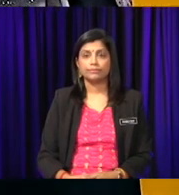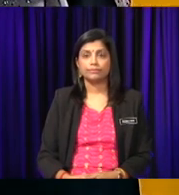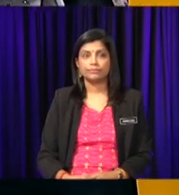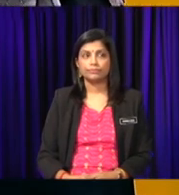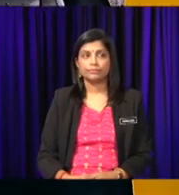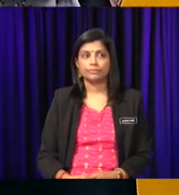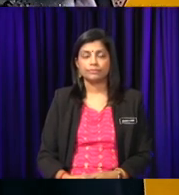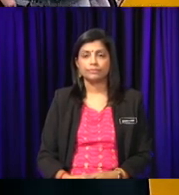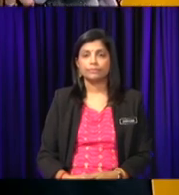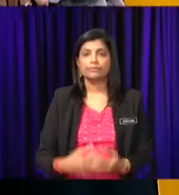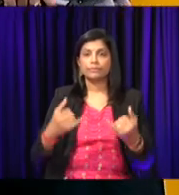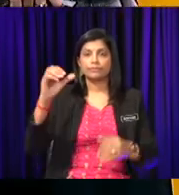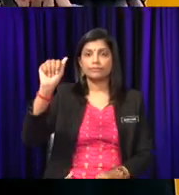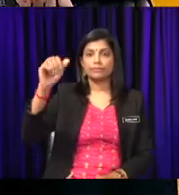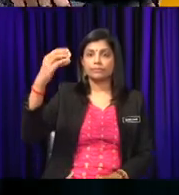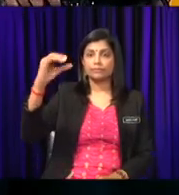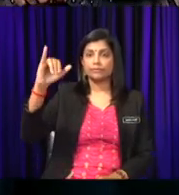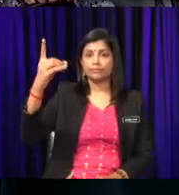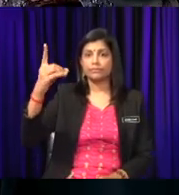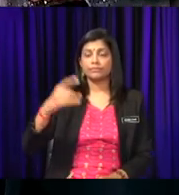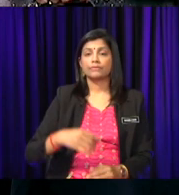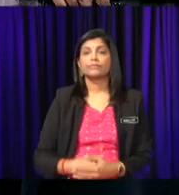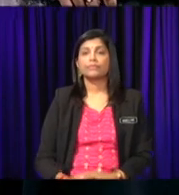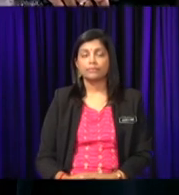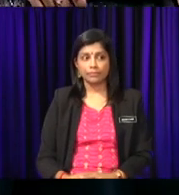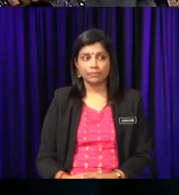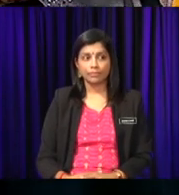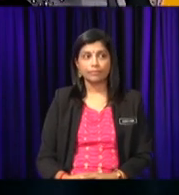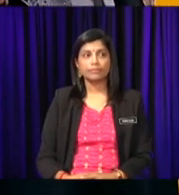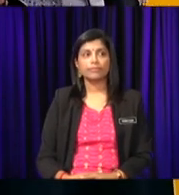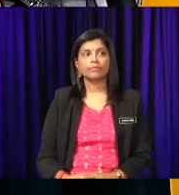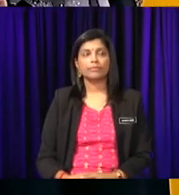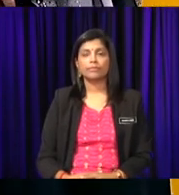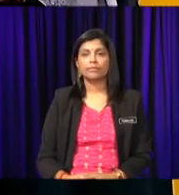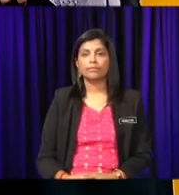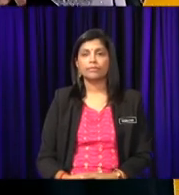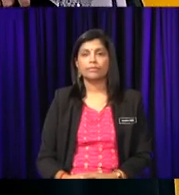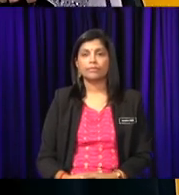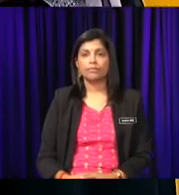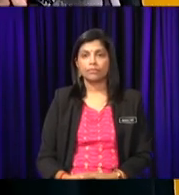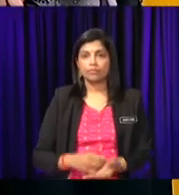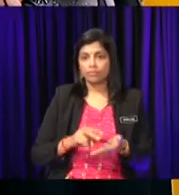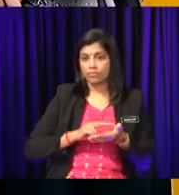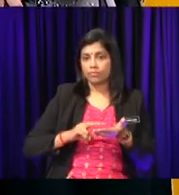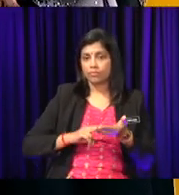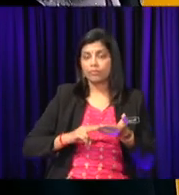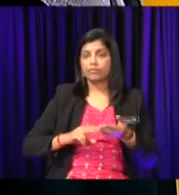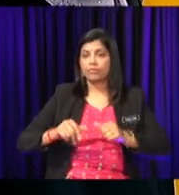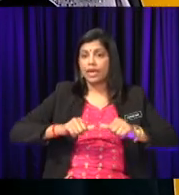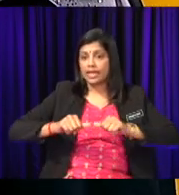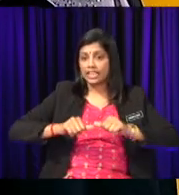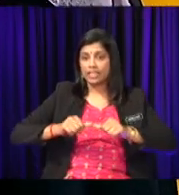Oke seterusnya yang terakhir inilah teknik bacaan Esi yang mana mereka kedewaci secara etik